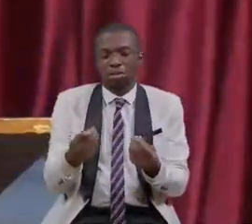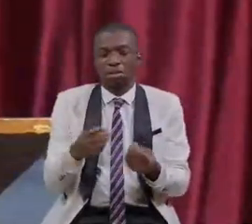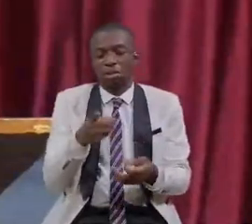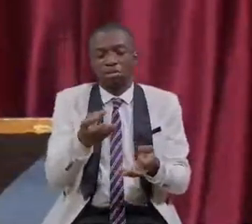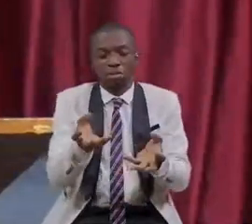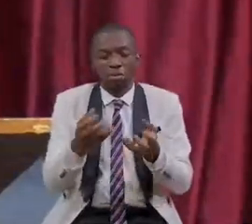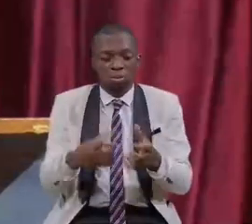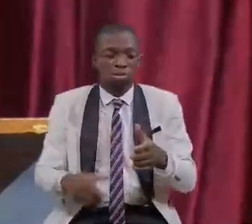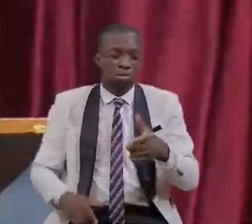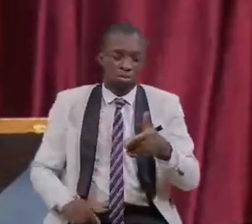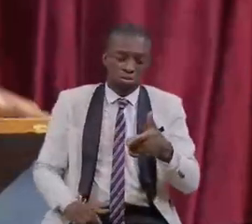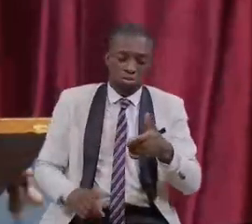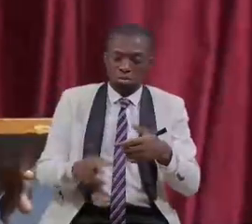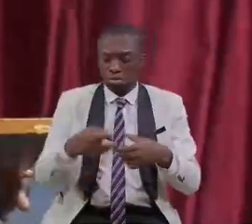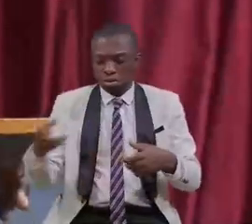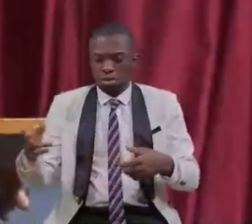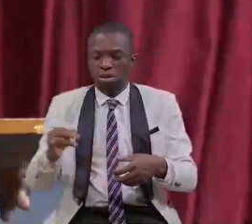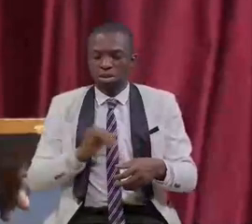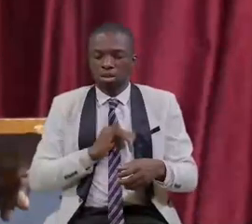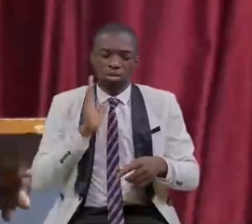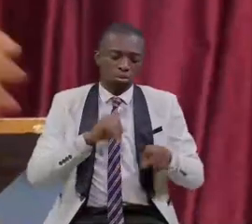Si tu préfères ce côté